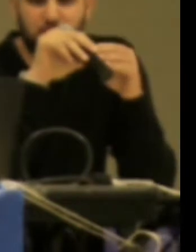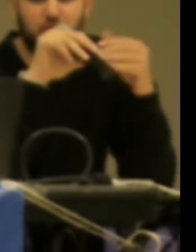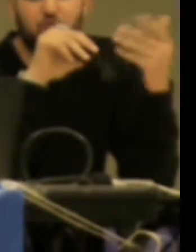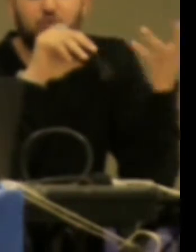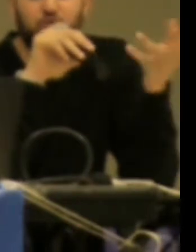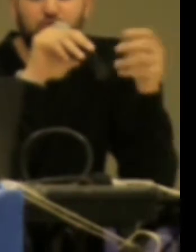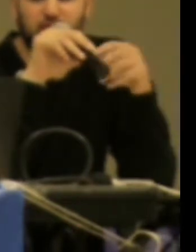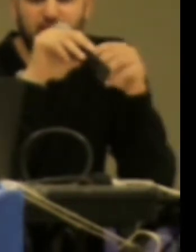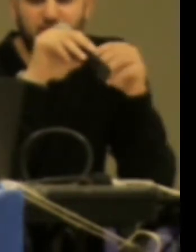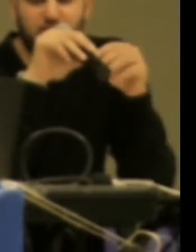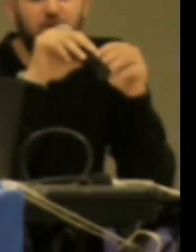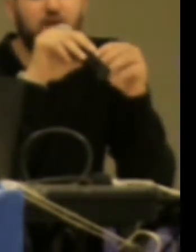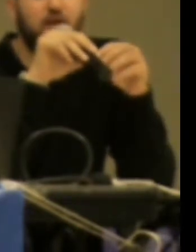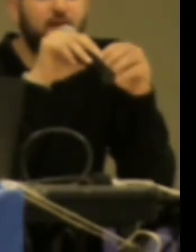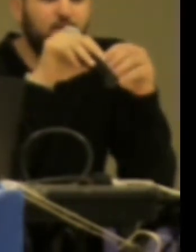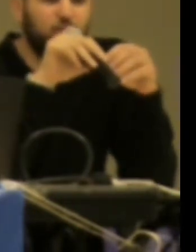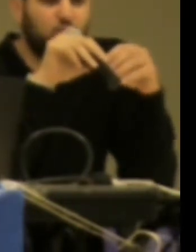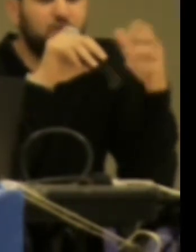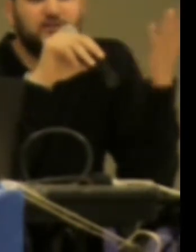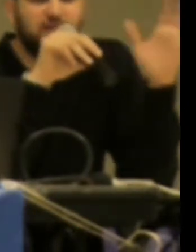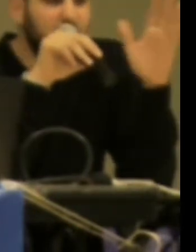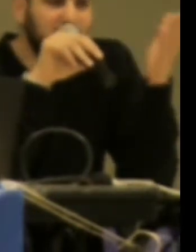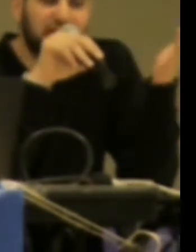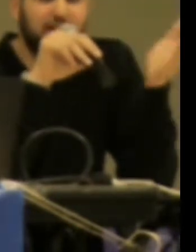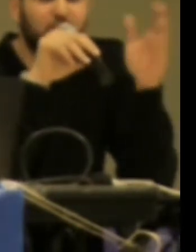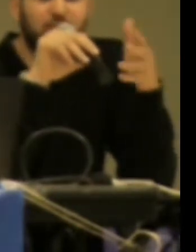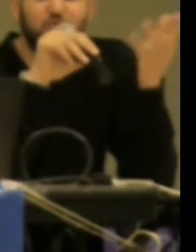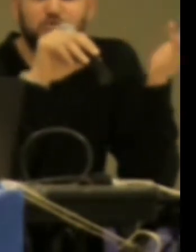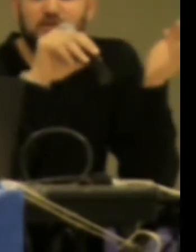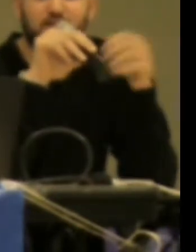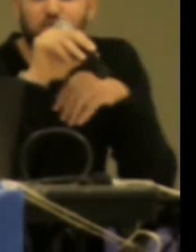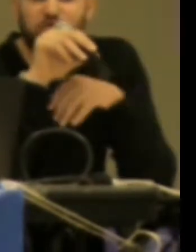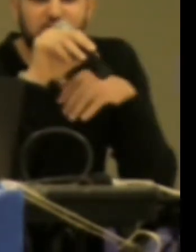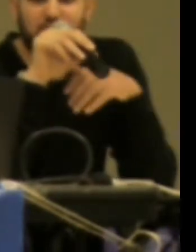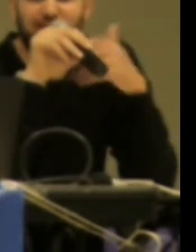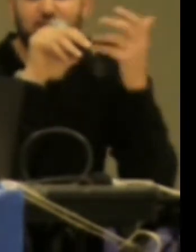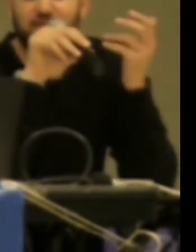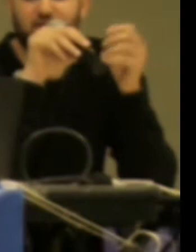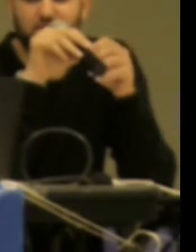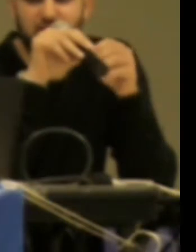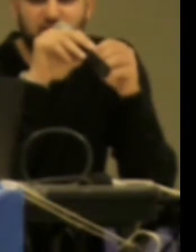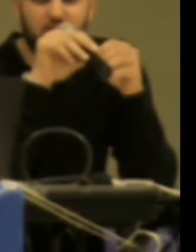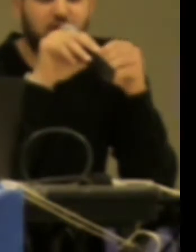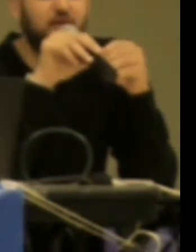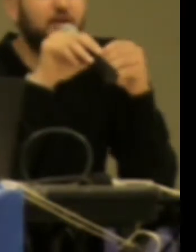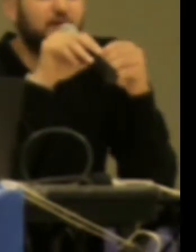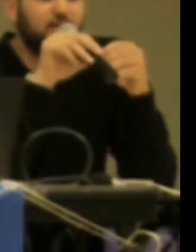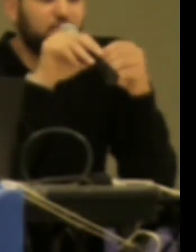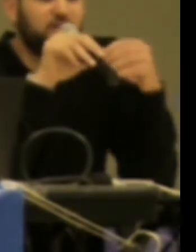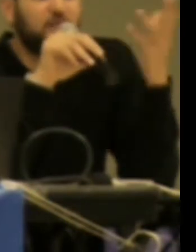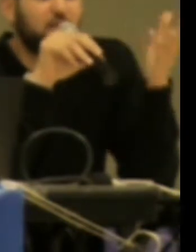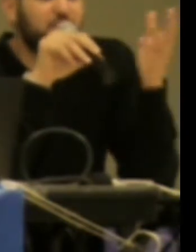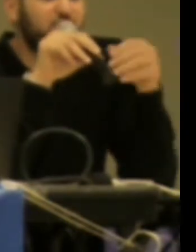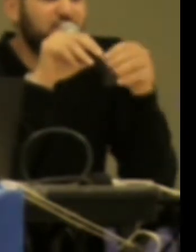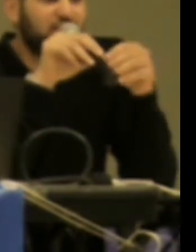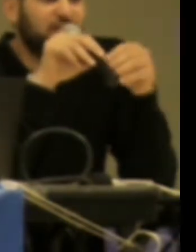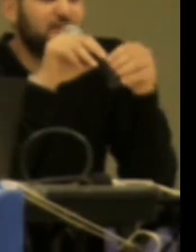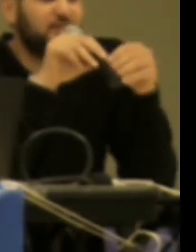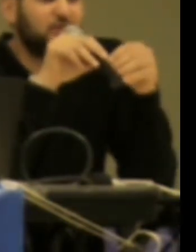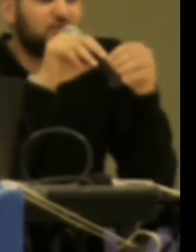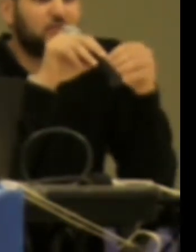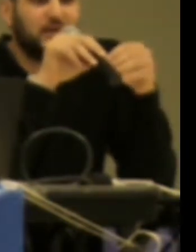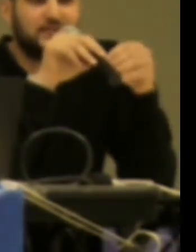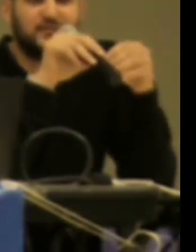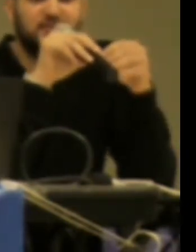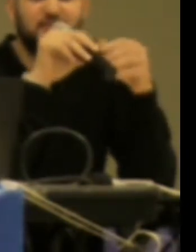les stands, donc pour recevoir les enfants. Donc on estime, chaque année, on a besoin de 100 à 150 bénévoles. Donc s'il y a parmi vous des frères et